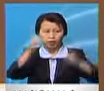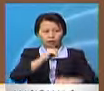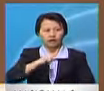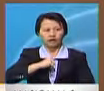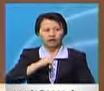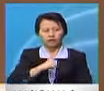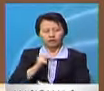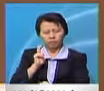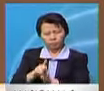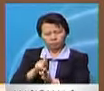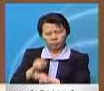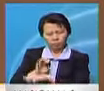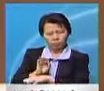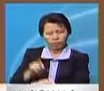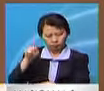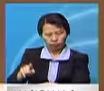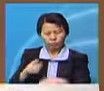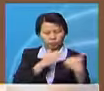ini boleh memainkan peranan.